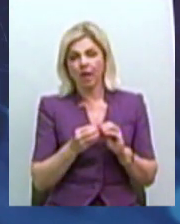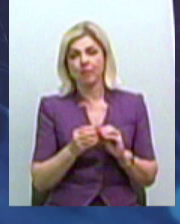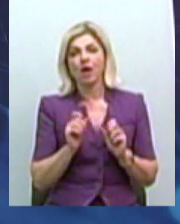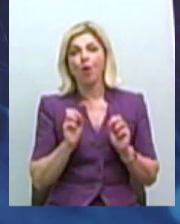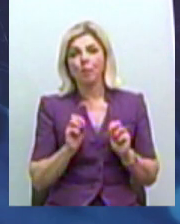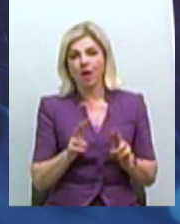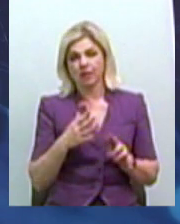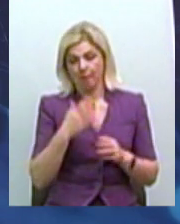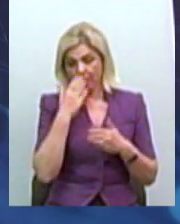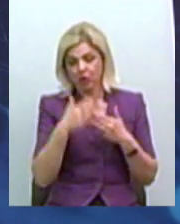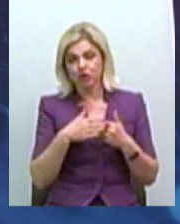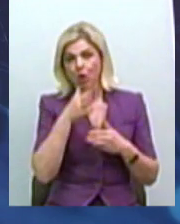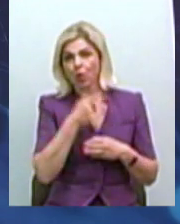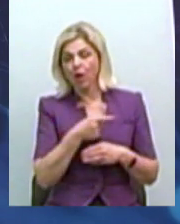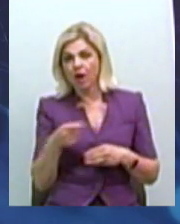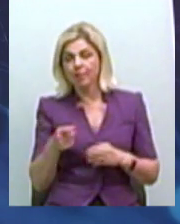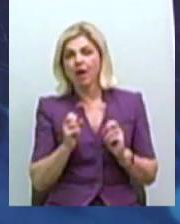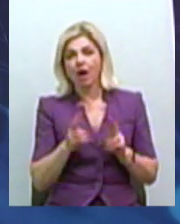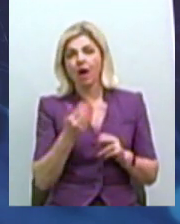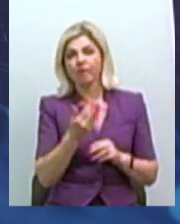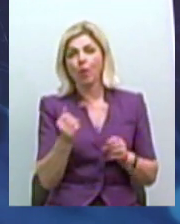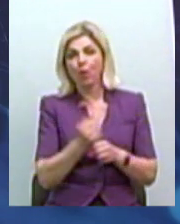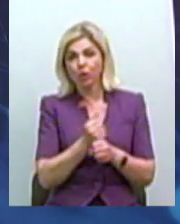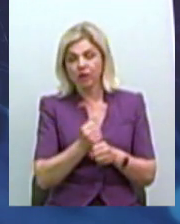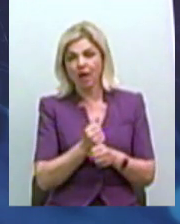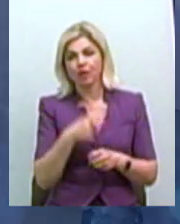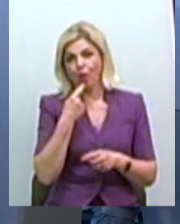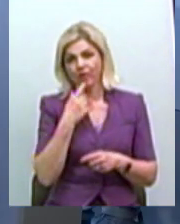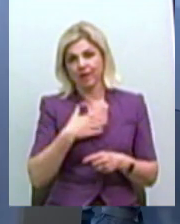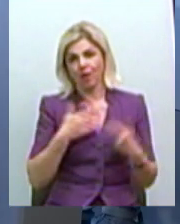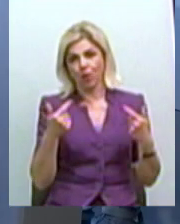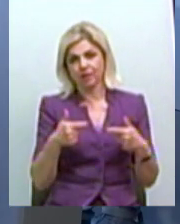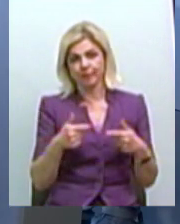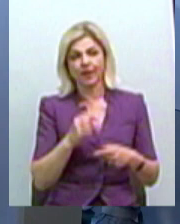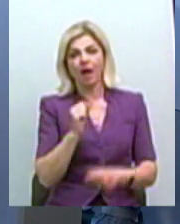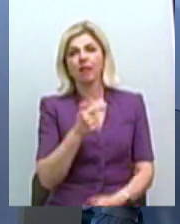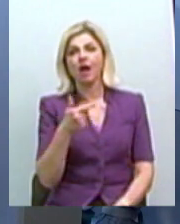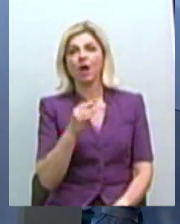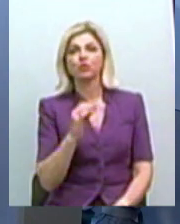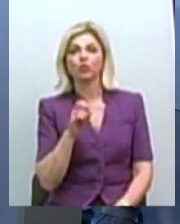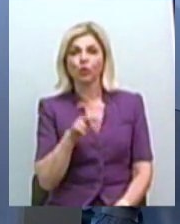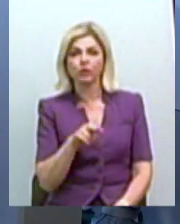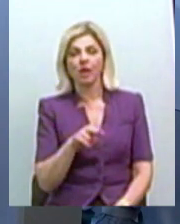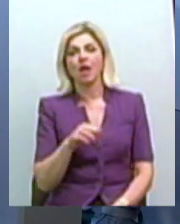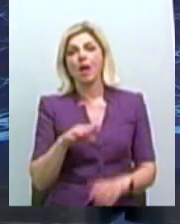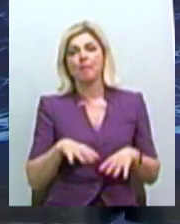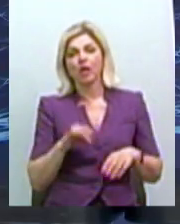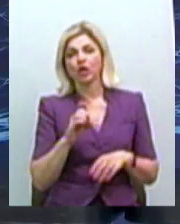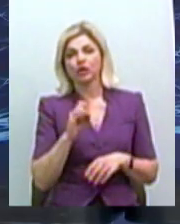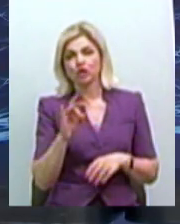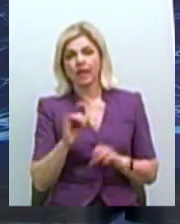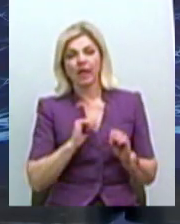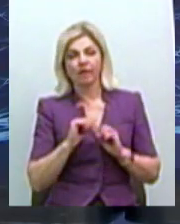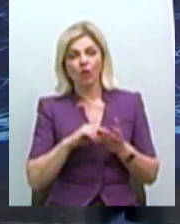найближчими роками та як їх подолати, говоримо з нашими гостями. Анна Ганжел, проджект-менеджер або керівниця